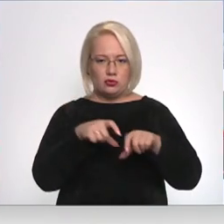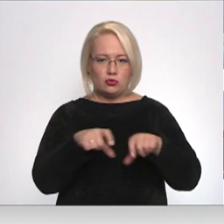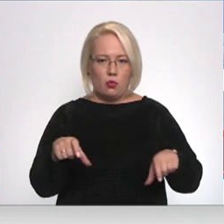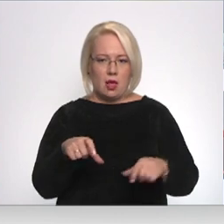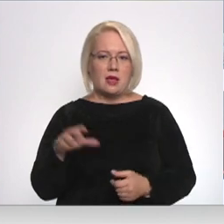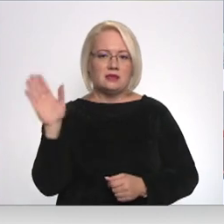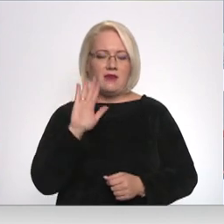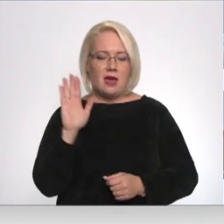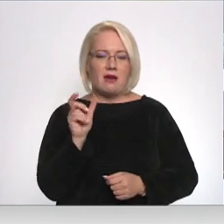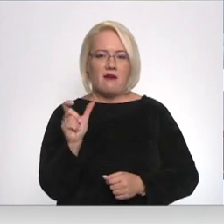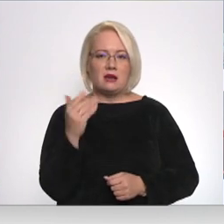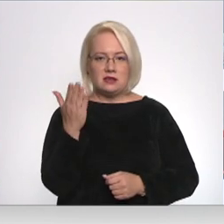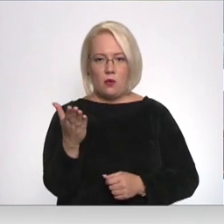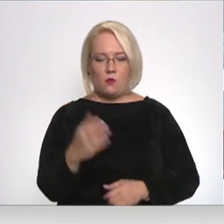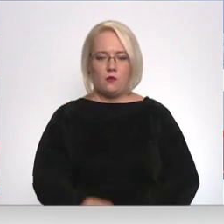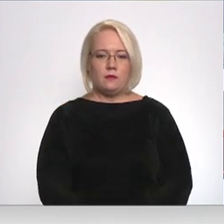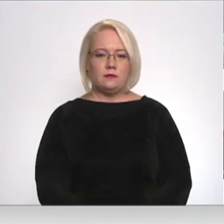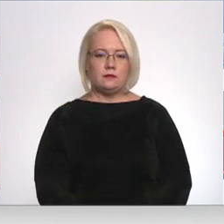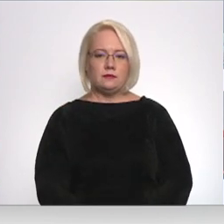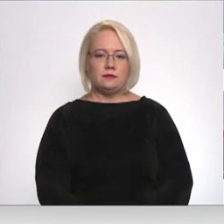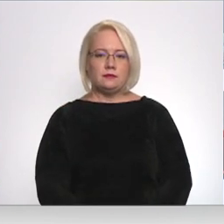Vita, vārds tev!